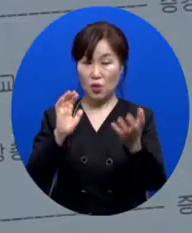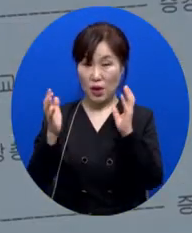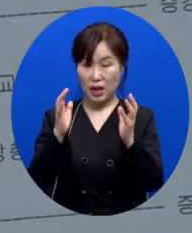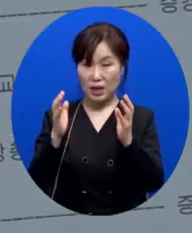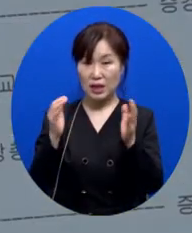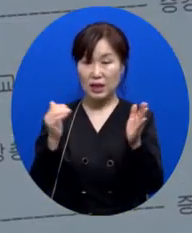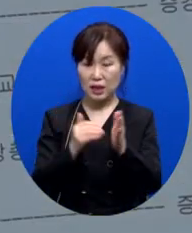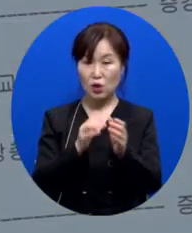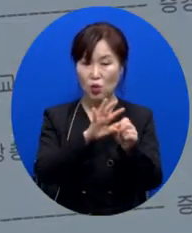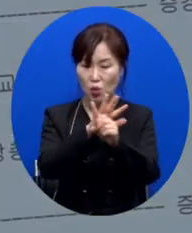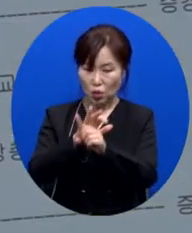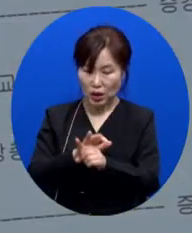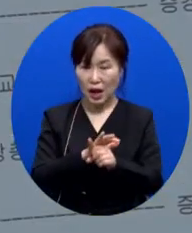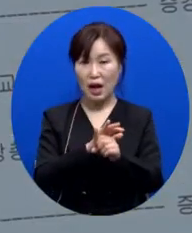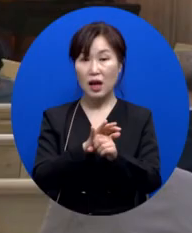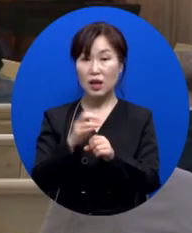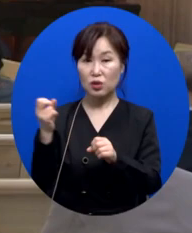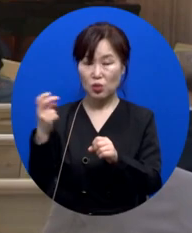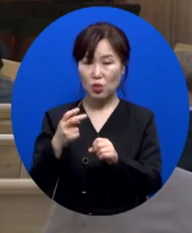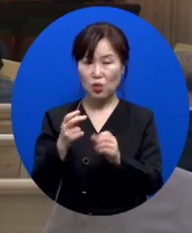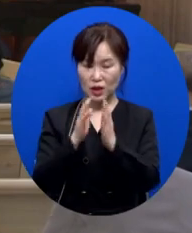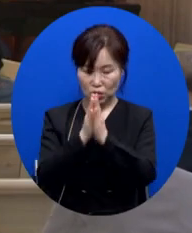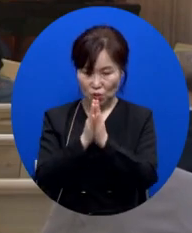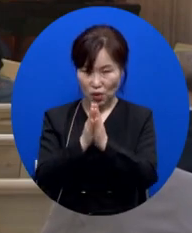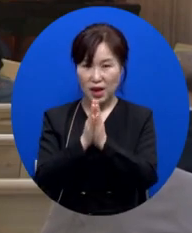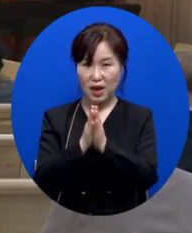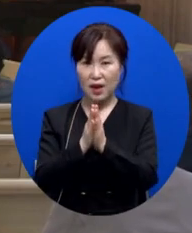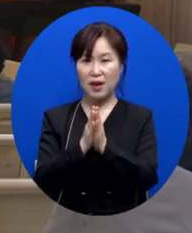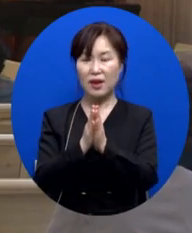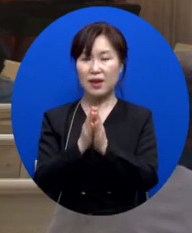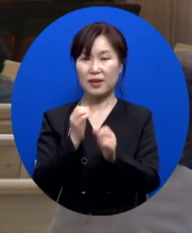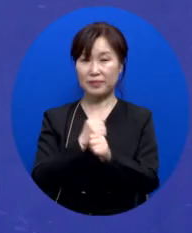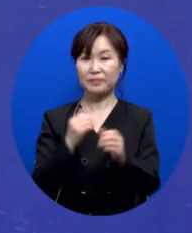코로나 일고 위기 극복을 위한 기도회 를 진행했습니다